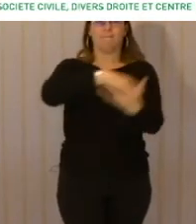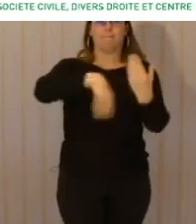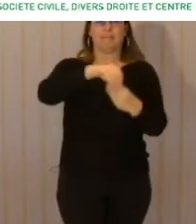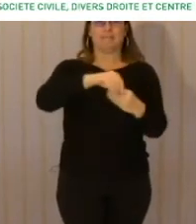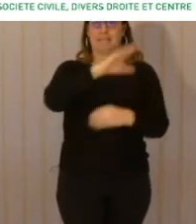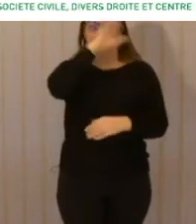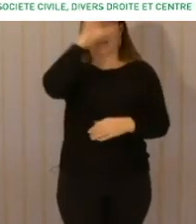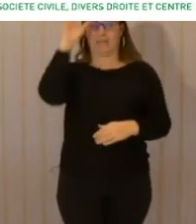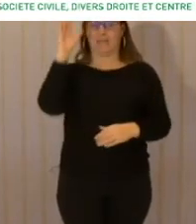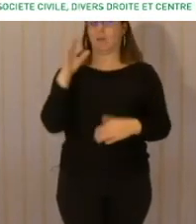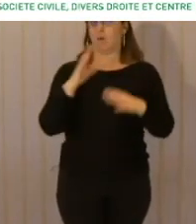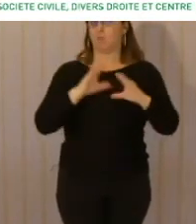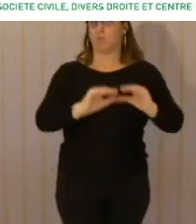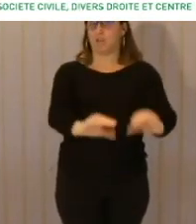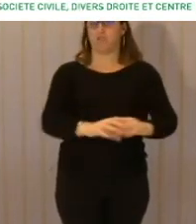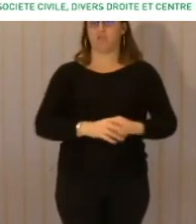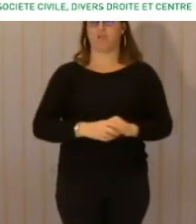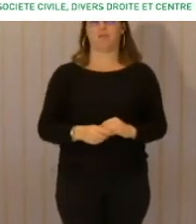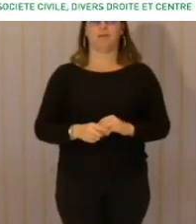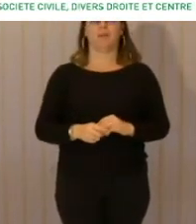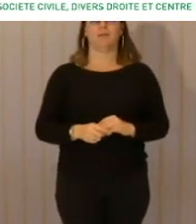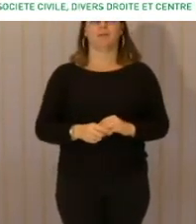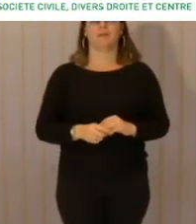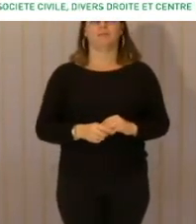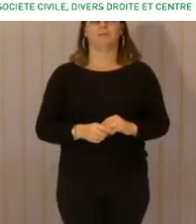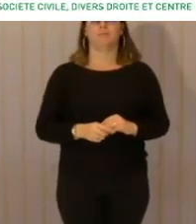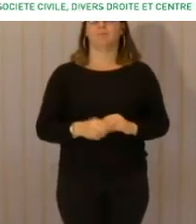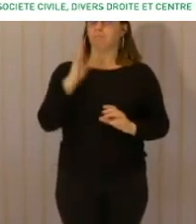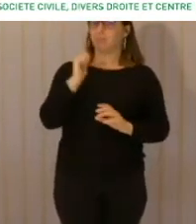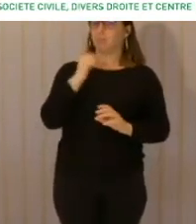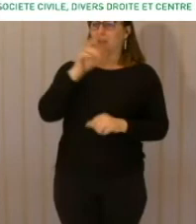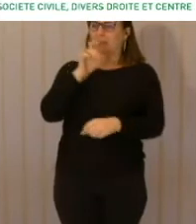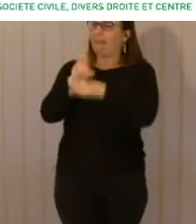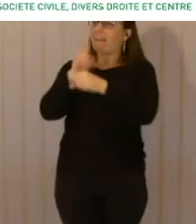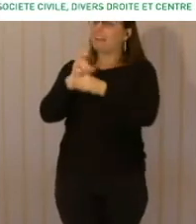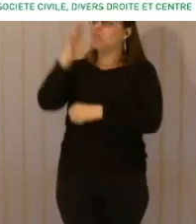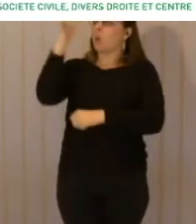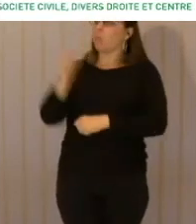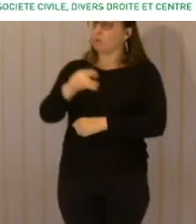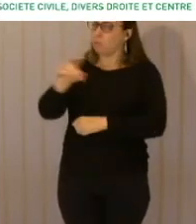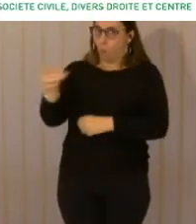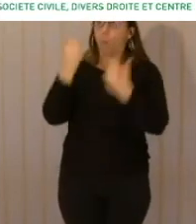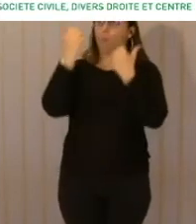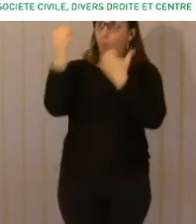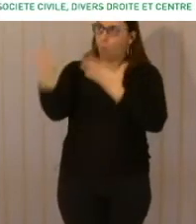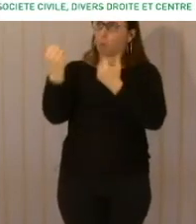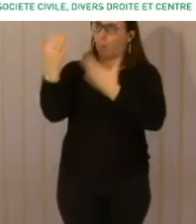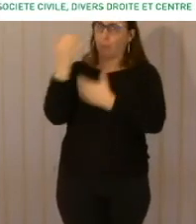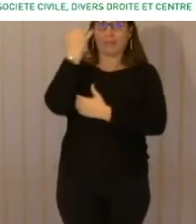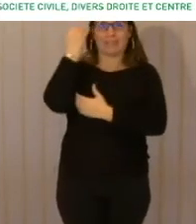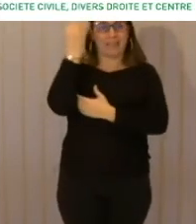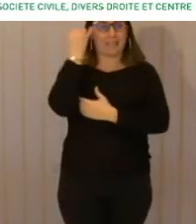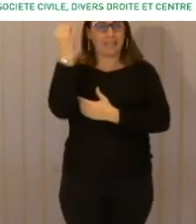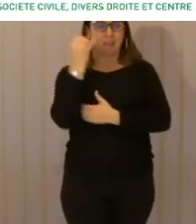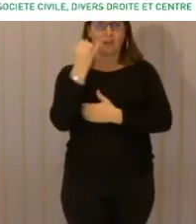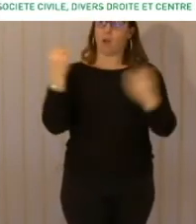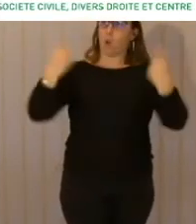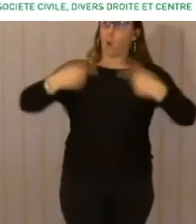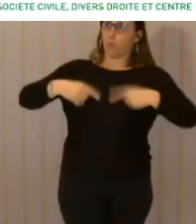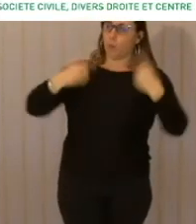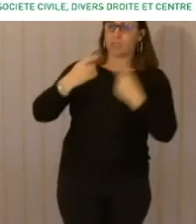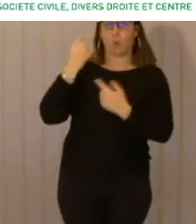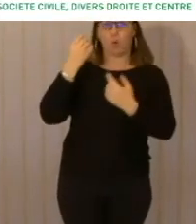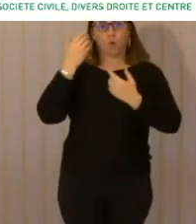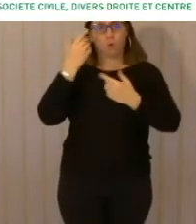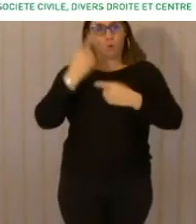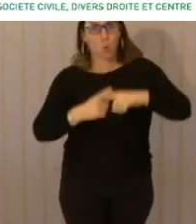pour ça que, vous le voyez, nous ne sommes pas seulement dans la critique, nous sommes dans les propositions, nous sommes une opposition constructive, disons